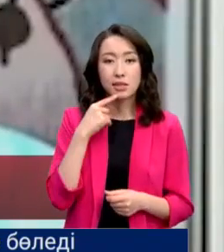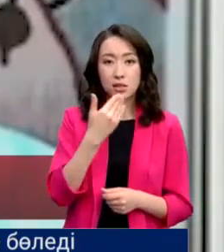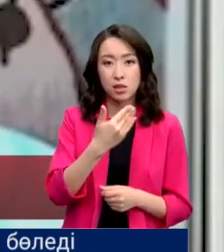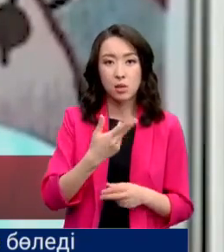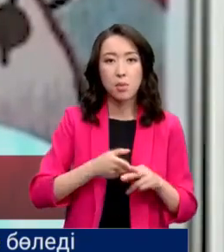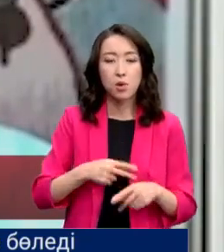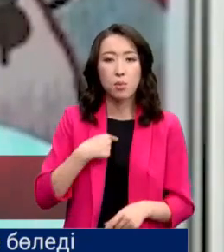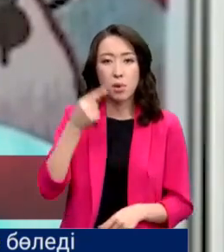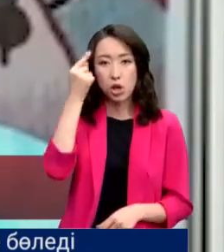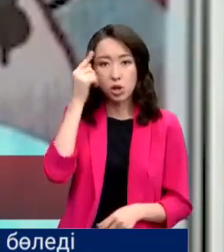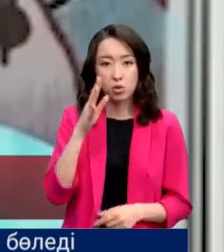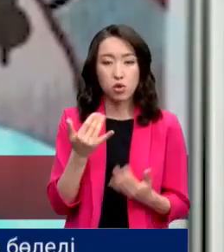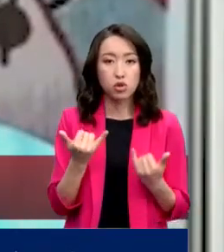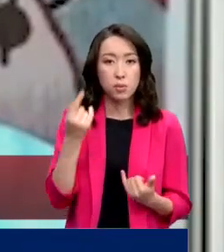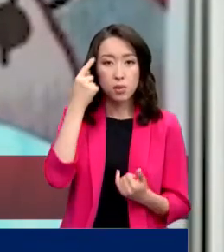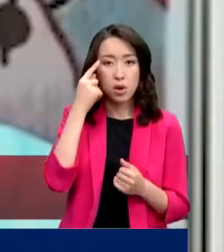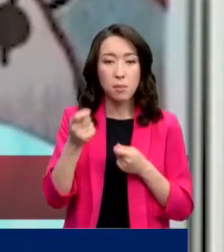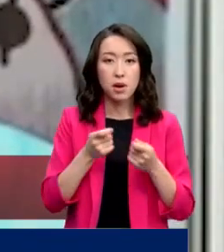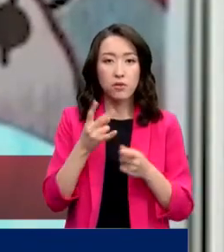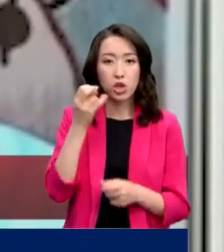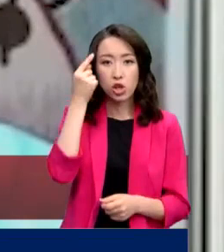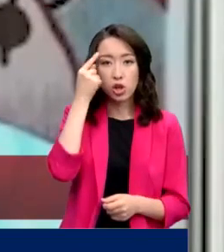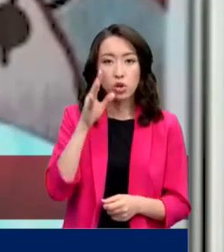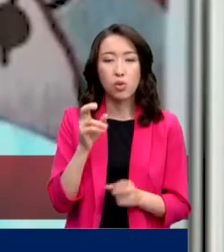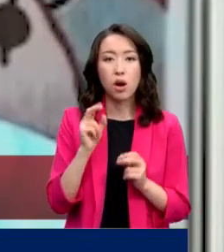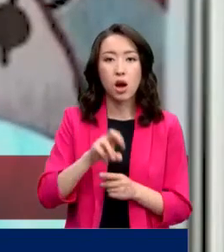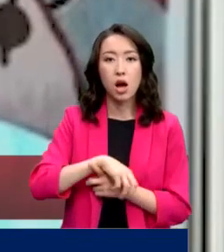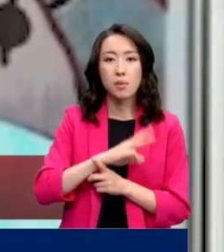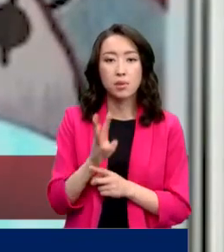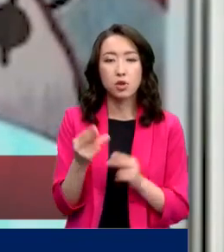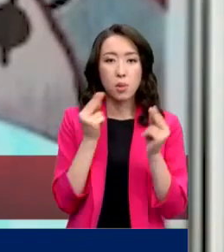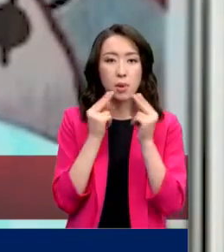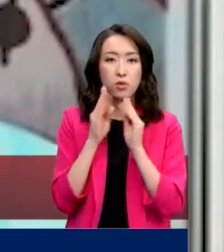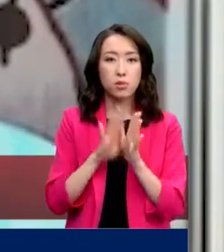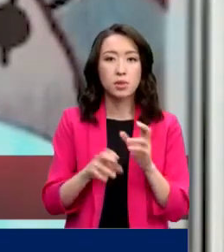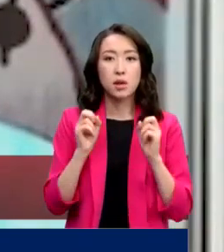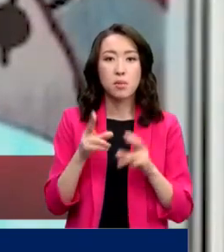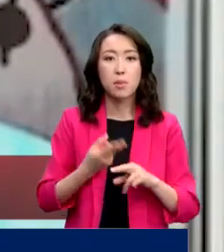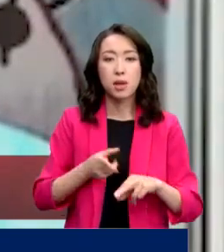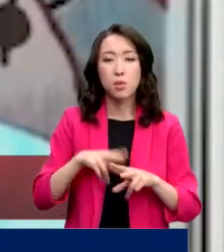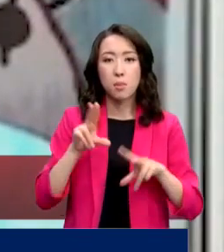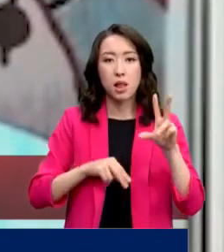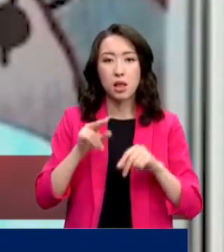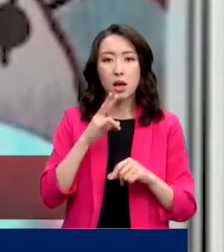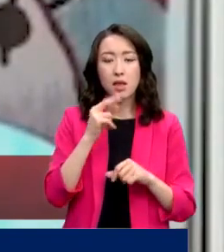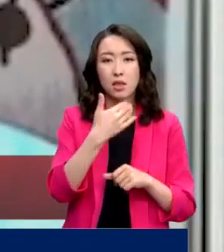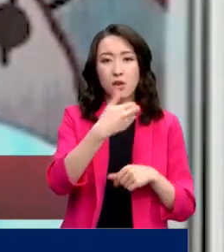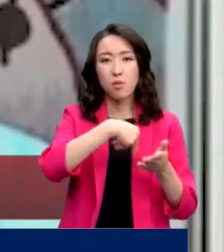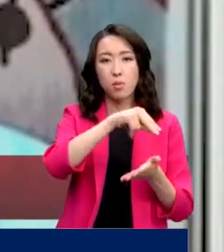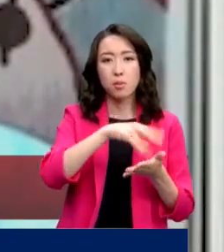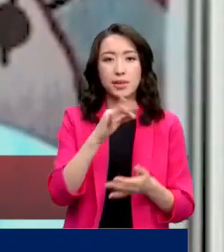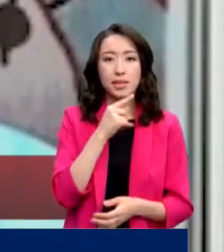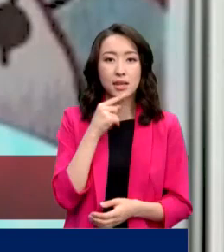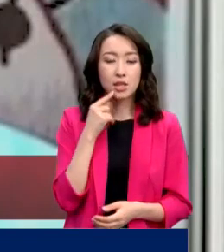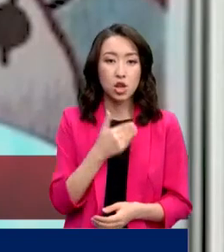говорится, мы об этом не думали. Вот подумайте, представьте, правительство не думает о том, как обеспечить продовольственную безопасность, потому что полагается на импорт из России. Хочу в